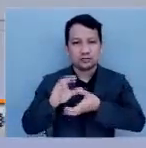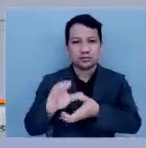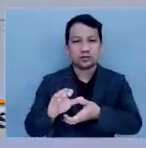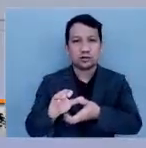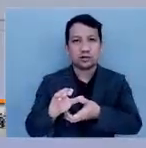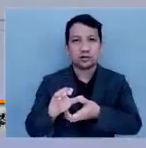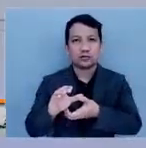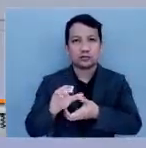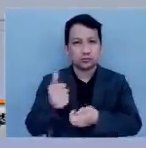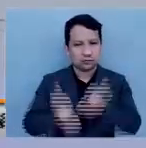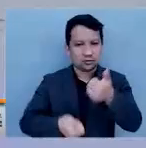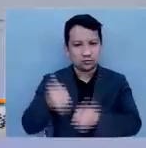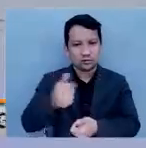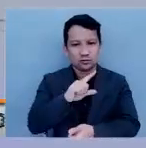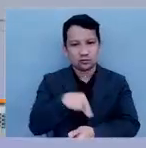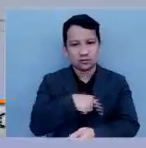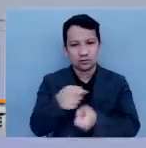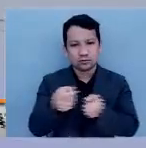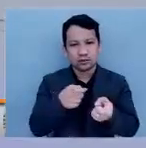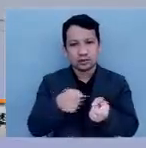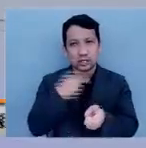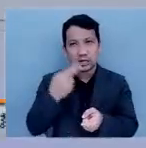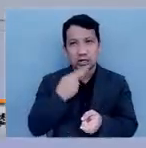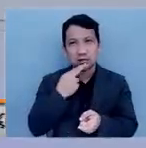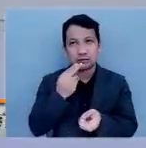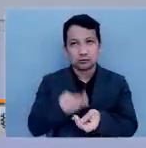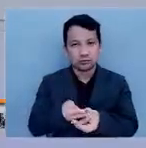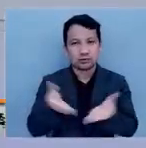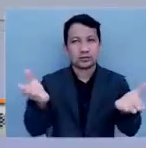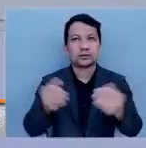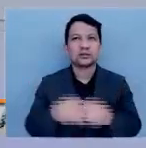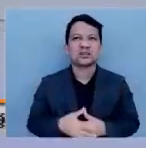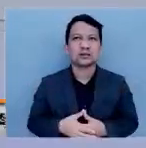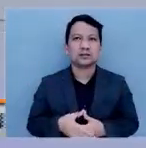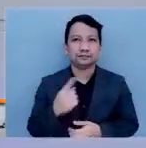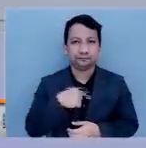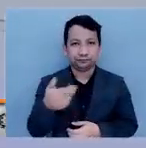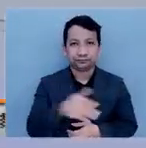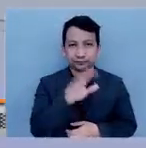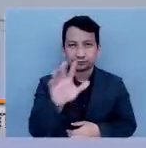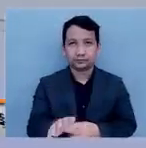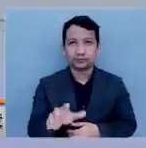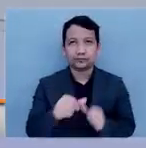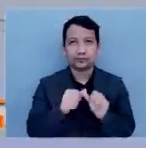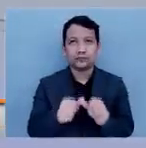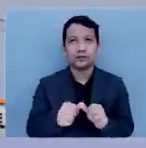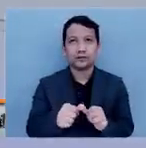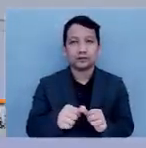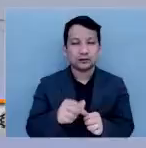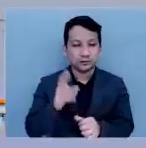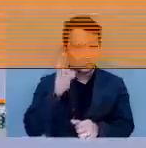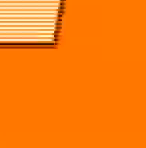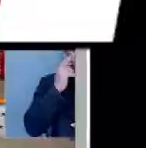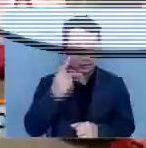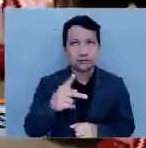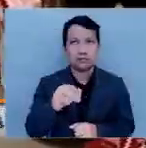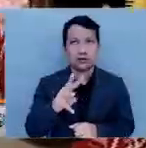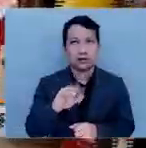naman daw sa quality control ang bigas bago ito pinamigay. Nasa frontline ng balitang yan, si Rainiel Pawid.